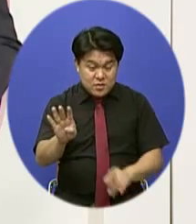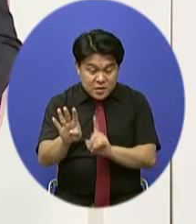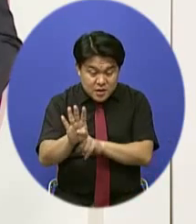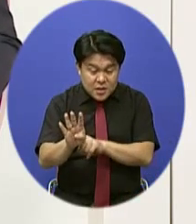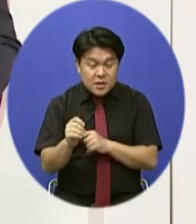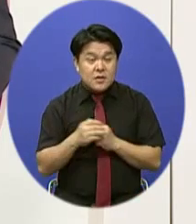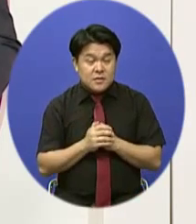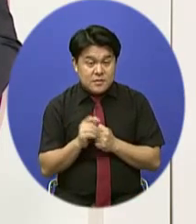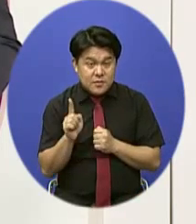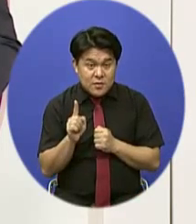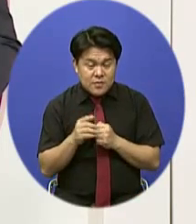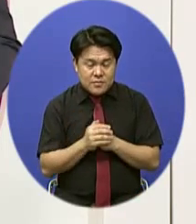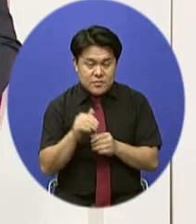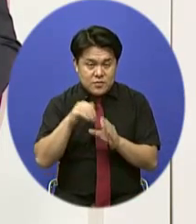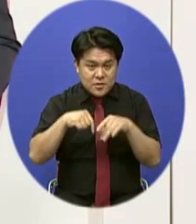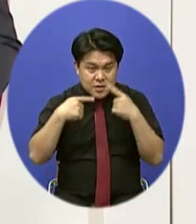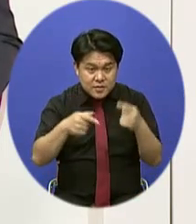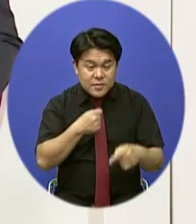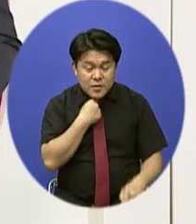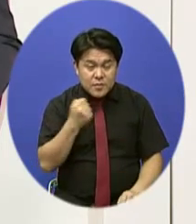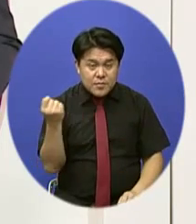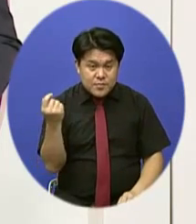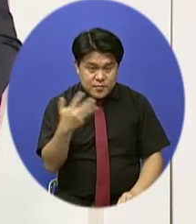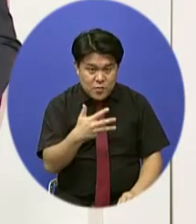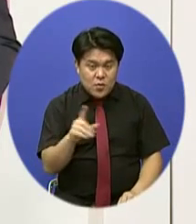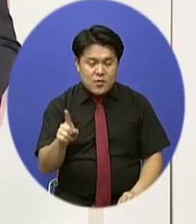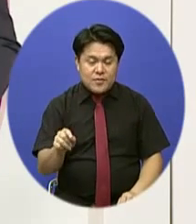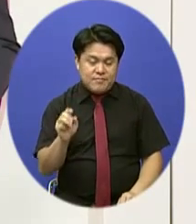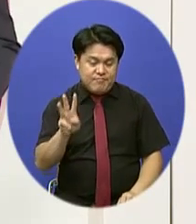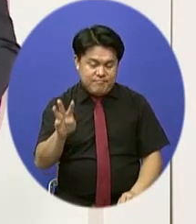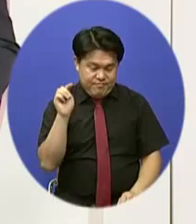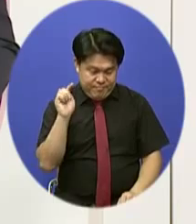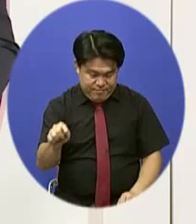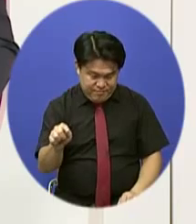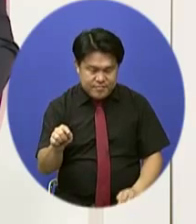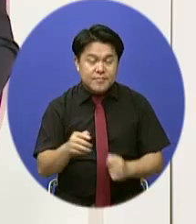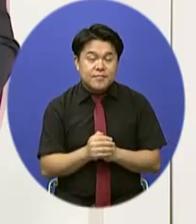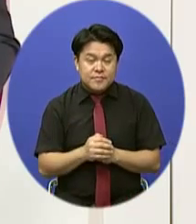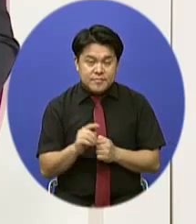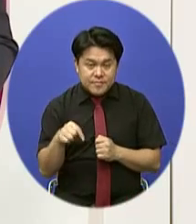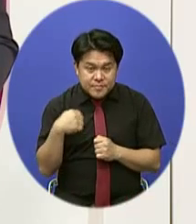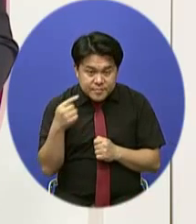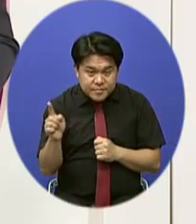ARS 060-608-1004번입니다. 네. 자, 심사투표 번호가? 3번. 그렇죠. 3번에 들어오셔서